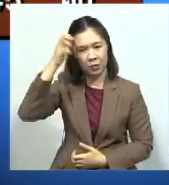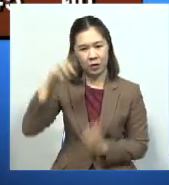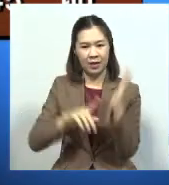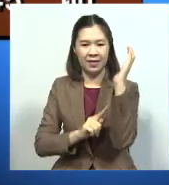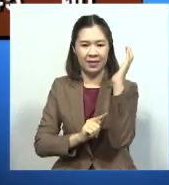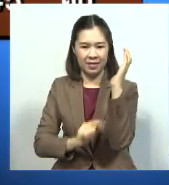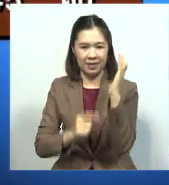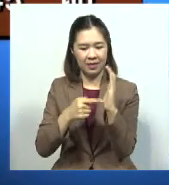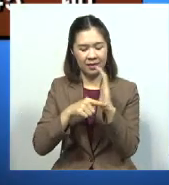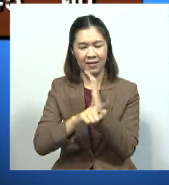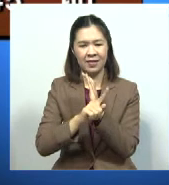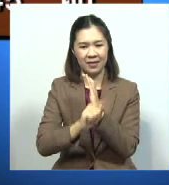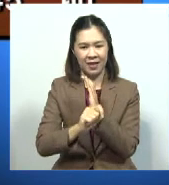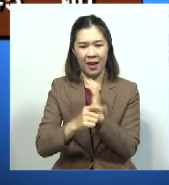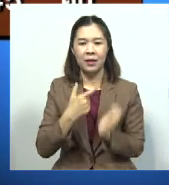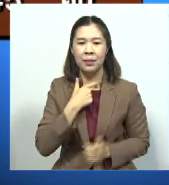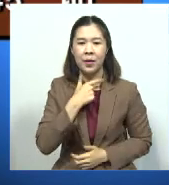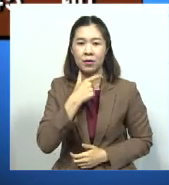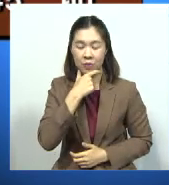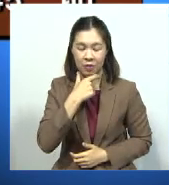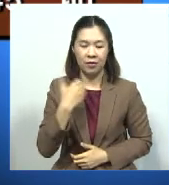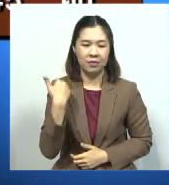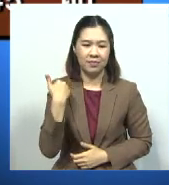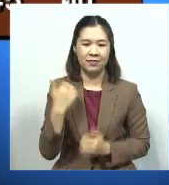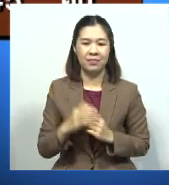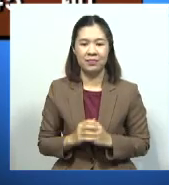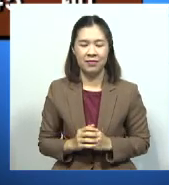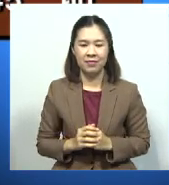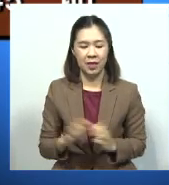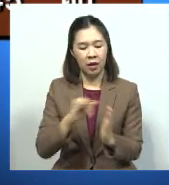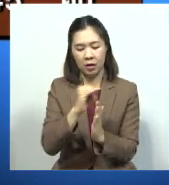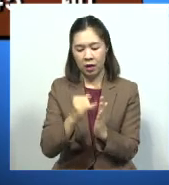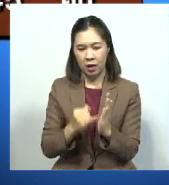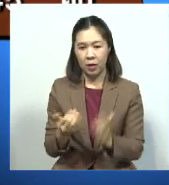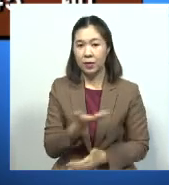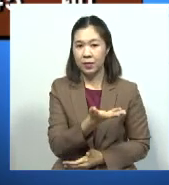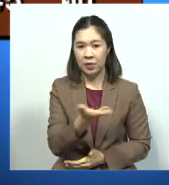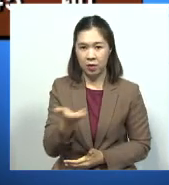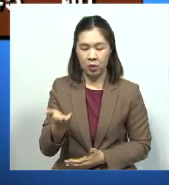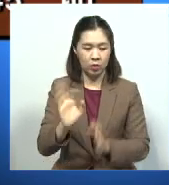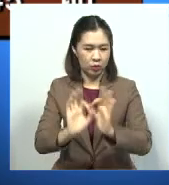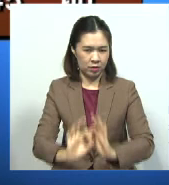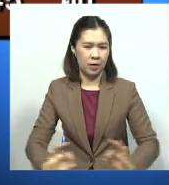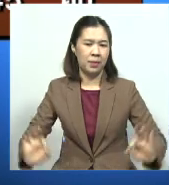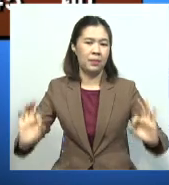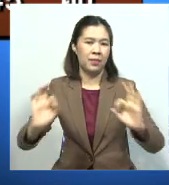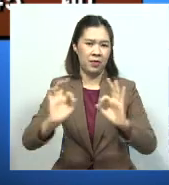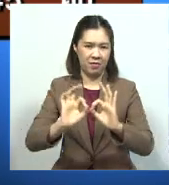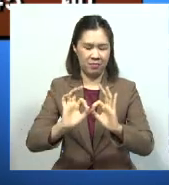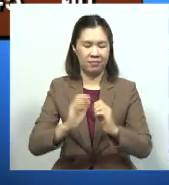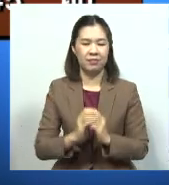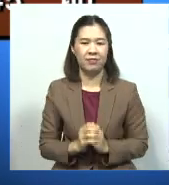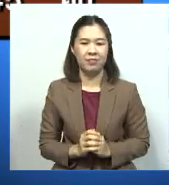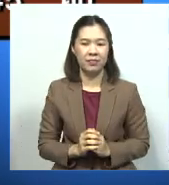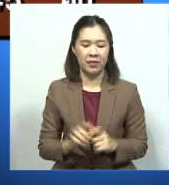นค่ะ ค ือแต่ว่าจริงๆแล้วเนี่ยทุกเสียงนะคะคุณผู้ชมไม่ว่าจะจังหวัดไหนก็ตามทุกเสียงของคุณผู้ชมเนี่ยมีความหมายมีความสำคัญทั้งหม